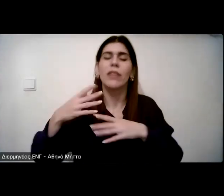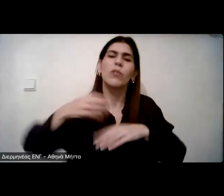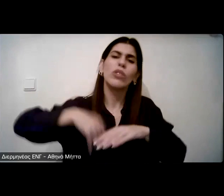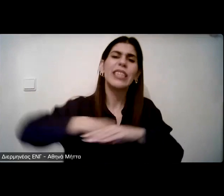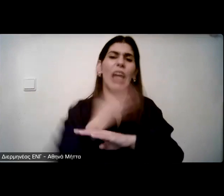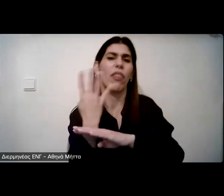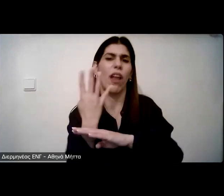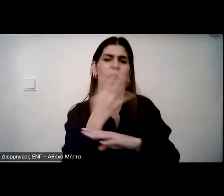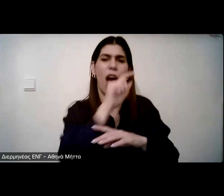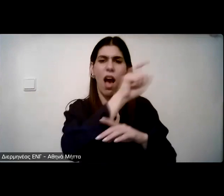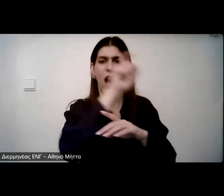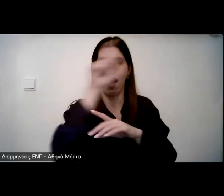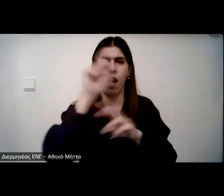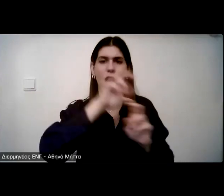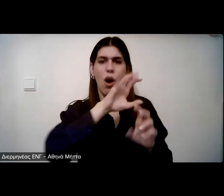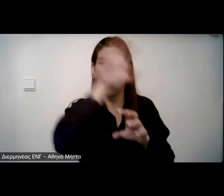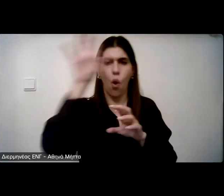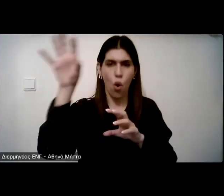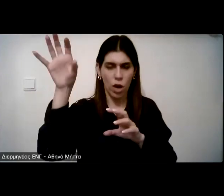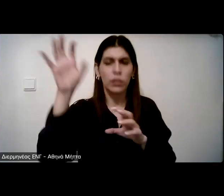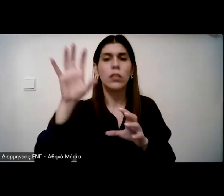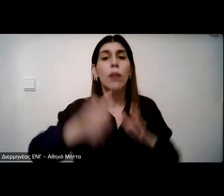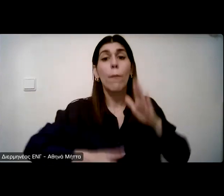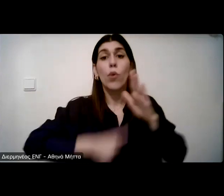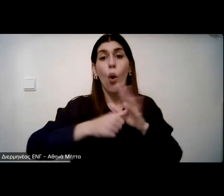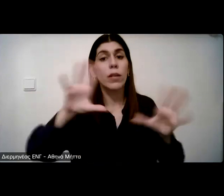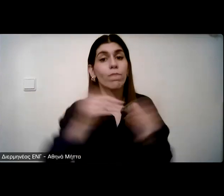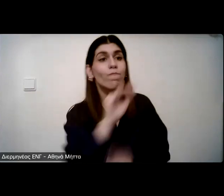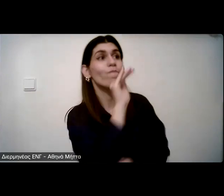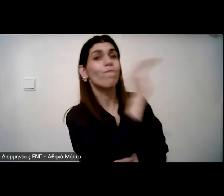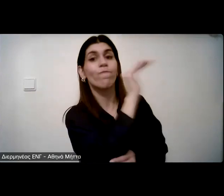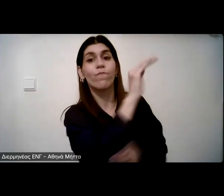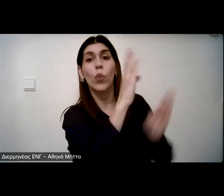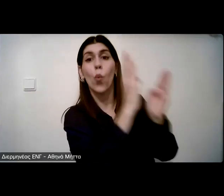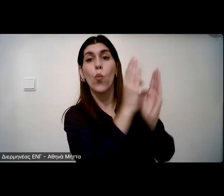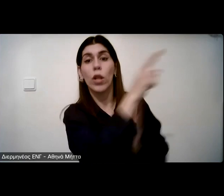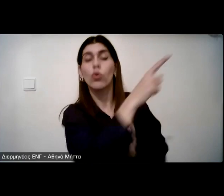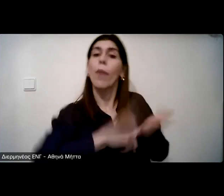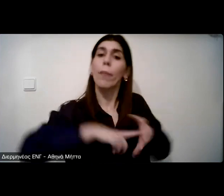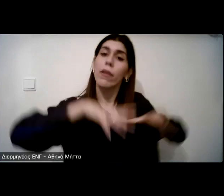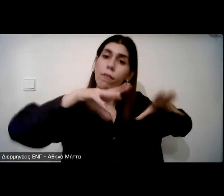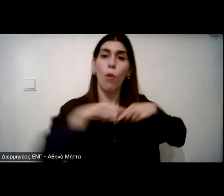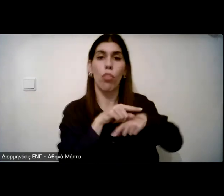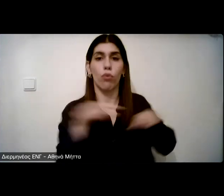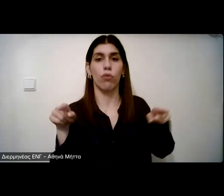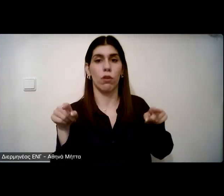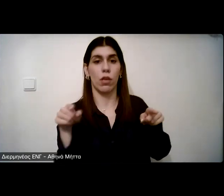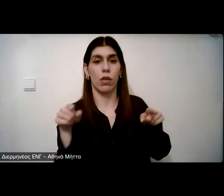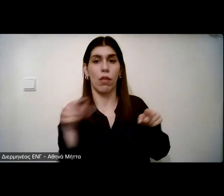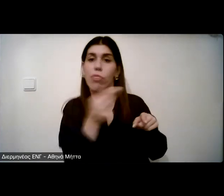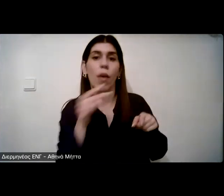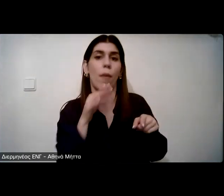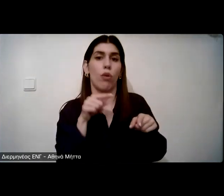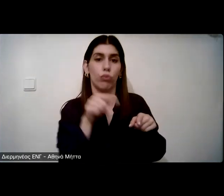χωρών ζήτησαν από την UNESCO την αποδοχή του. Χρειάστηκαν όμως 11 χρόνια μέχρι την έκδοση των